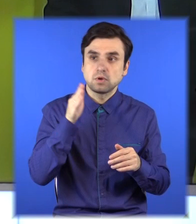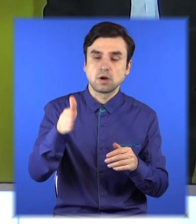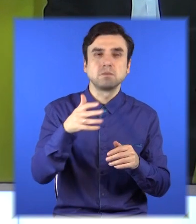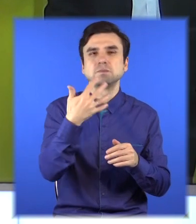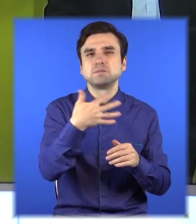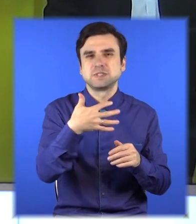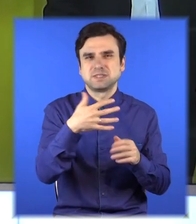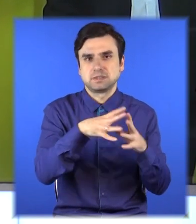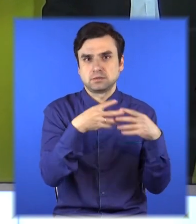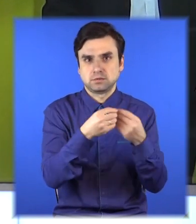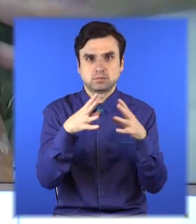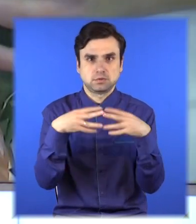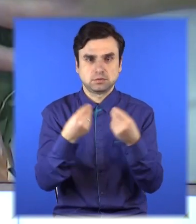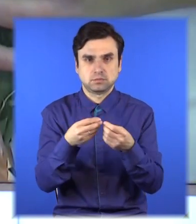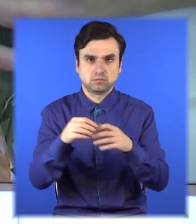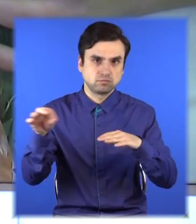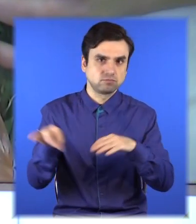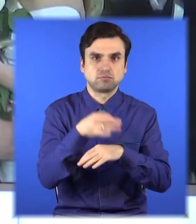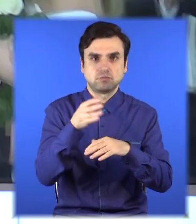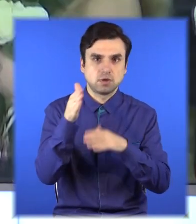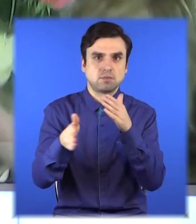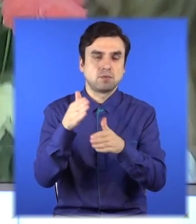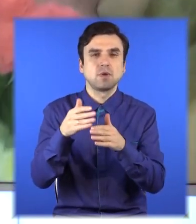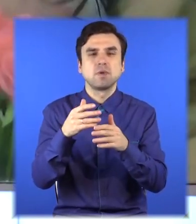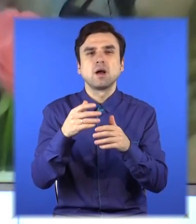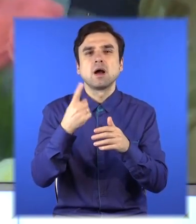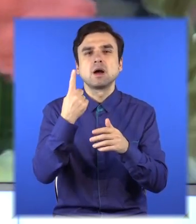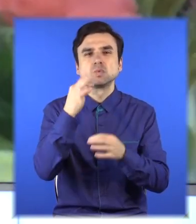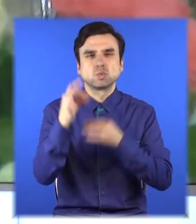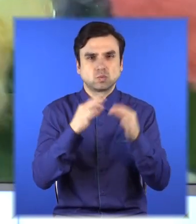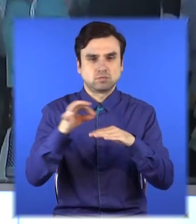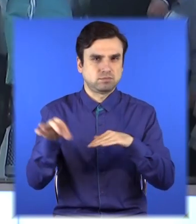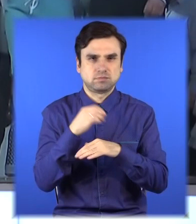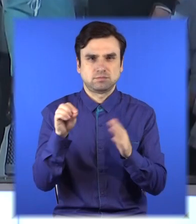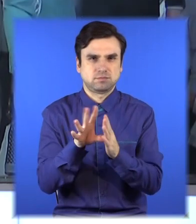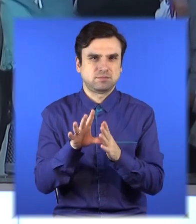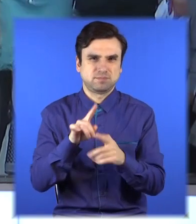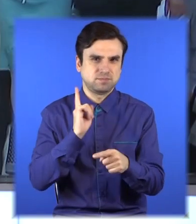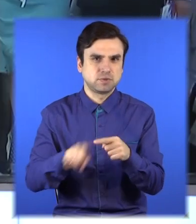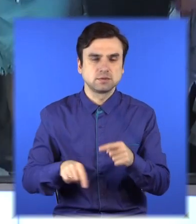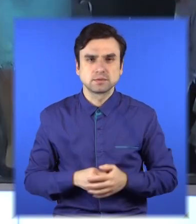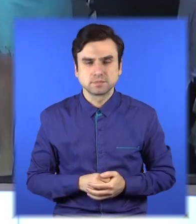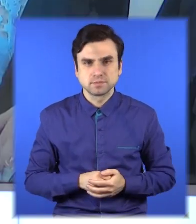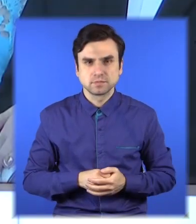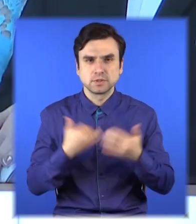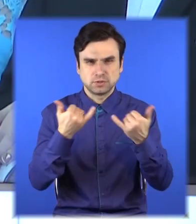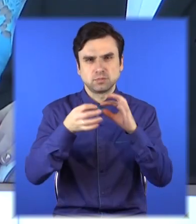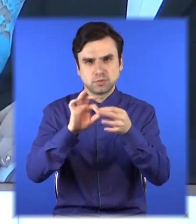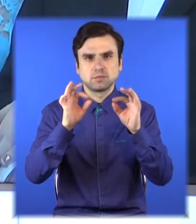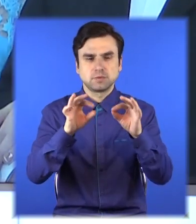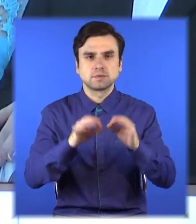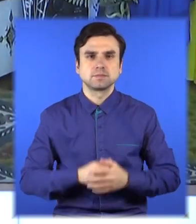шлюб за добу, тобто в один день подали заяви та стали дружиною і чоловіком. Катерина Сич розкаже, як відсвяткували